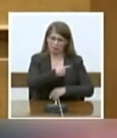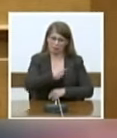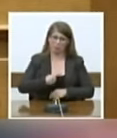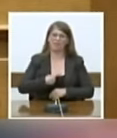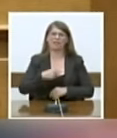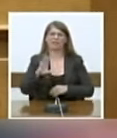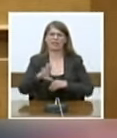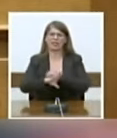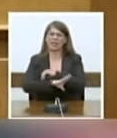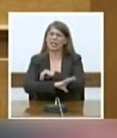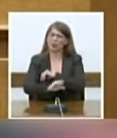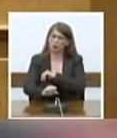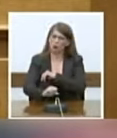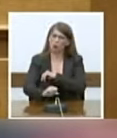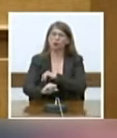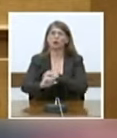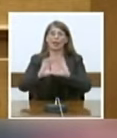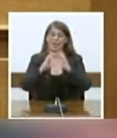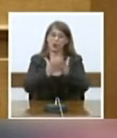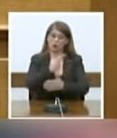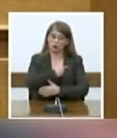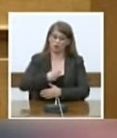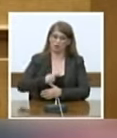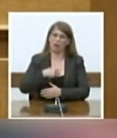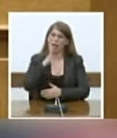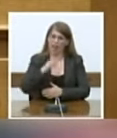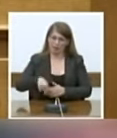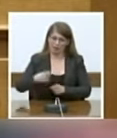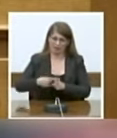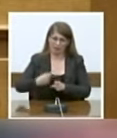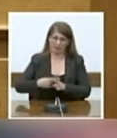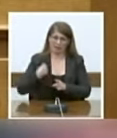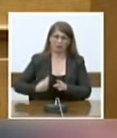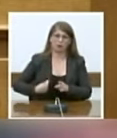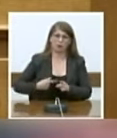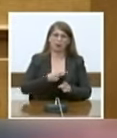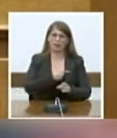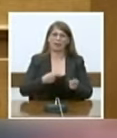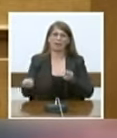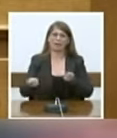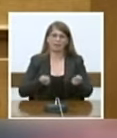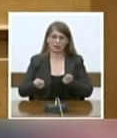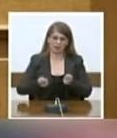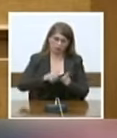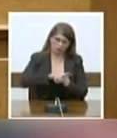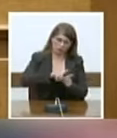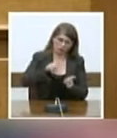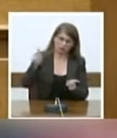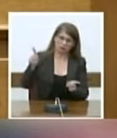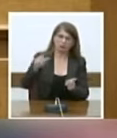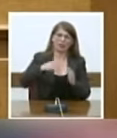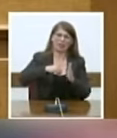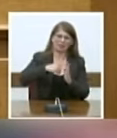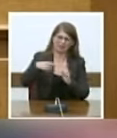στον ιδιωτικό τομέα όσο και τους δημόσιους υπάλληλους και παρουσίασε και τα μέτρα στήριξης των νέων και για την παιδεία. Σαλίδα η οποία χωρίζει την αμοιβή